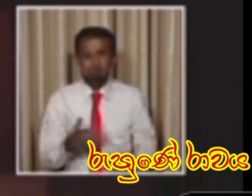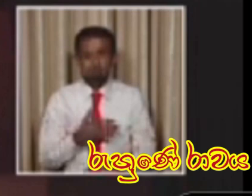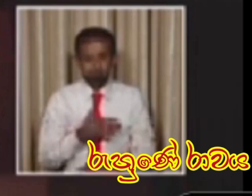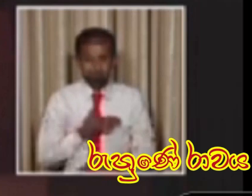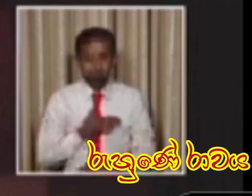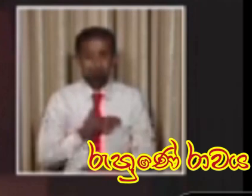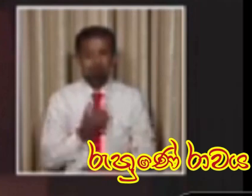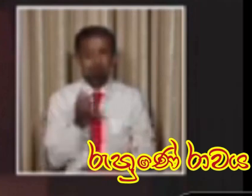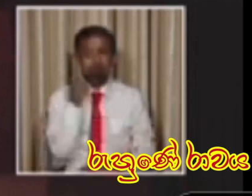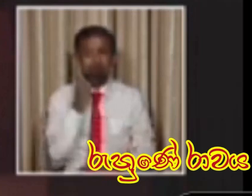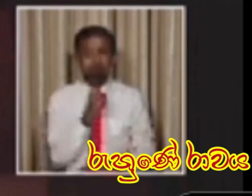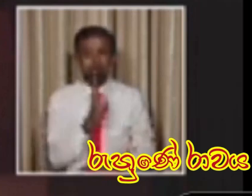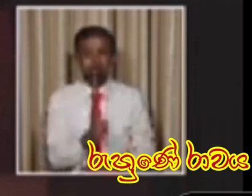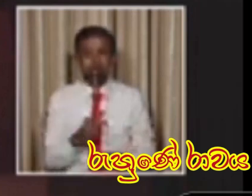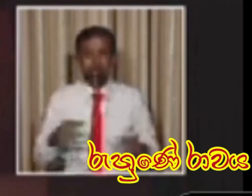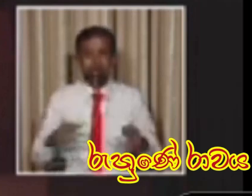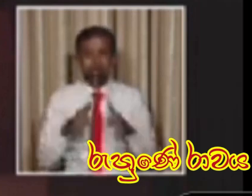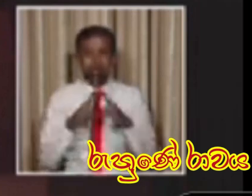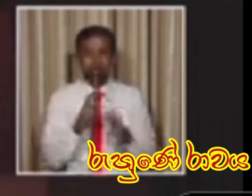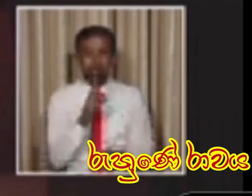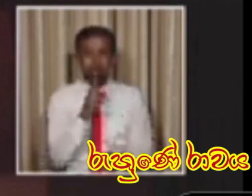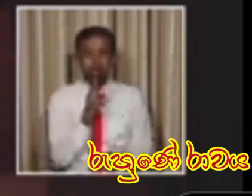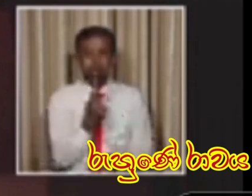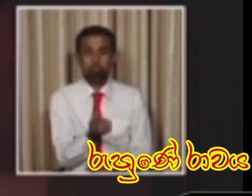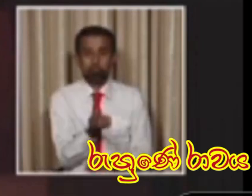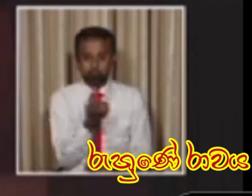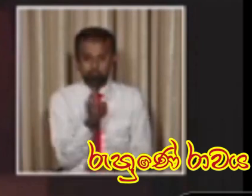යෝජනාව මේ ශ්‍රේෂ්ඨාධිකරණයේ ඉදිරිපත් කළ තිබෙන